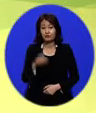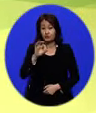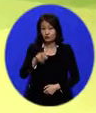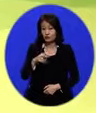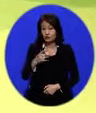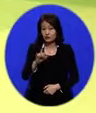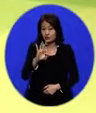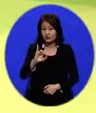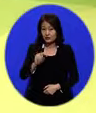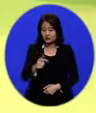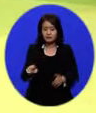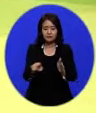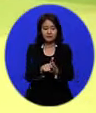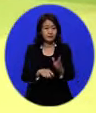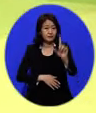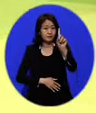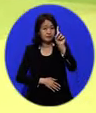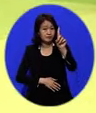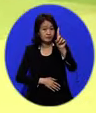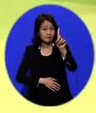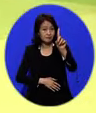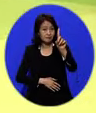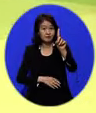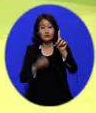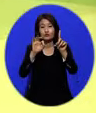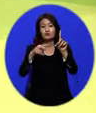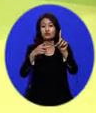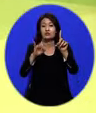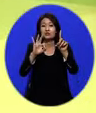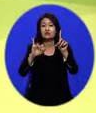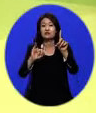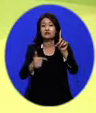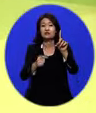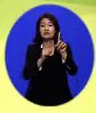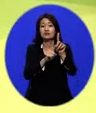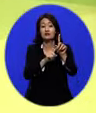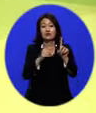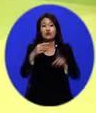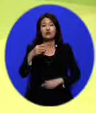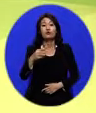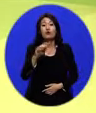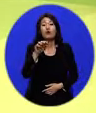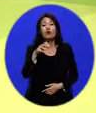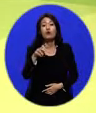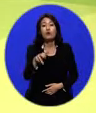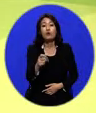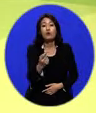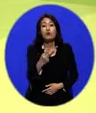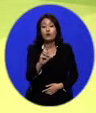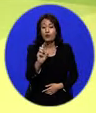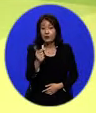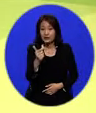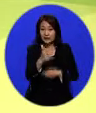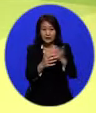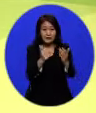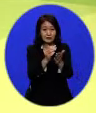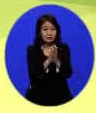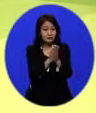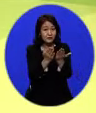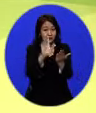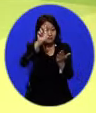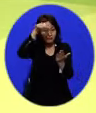그들은 종교가 하나예요. 유대교라는 종교가 하나예요. 그래서 토라를 가지고, 성경이죠,